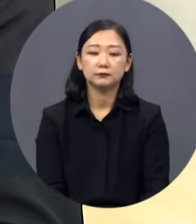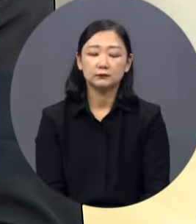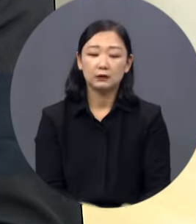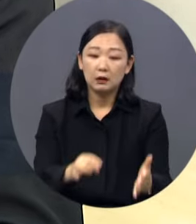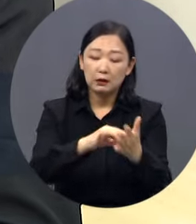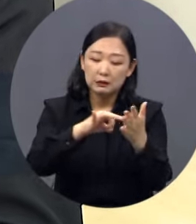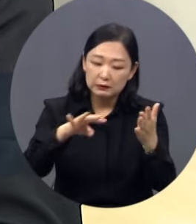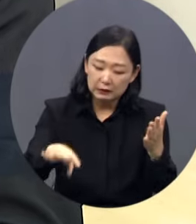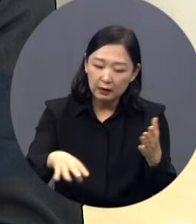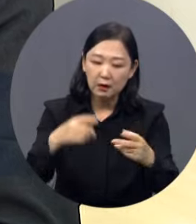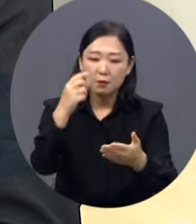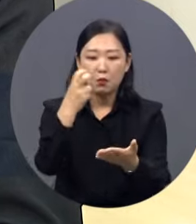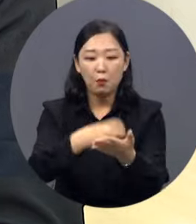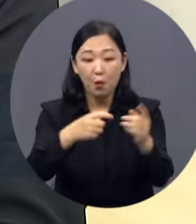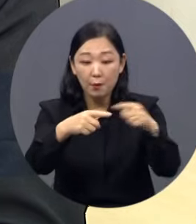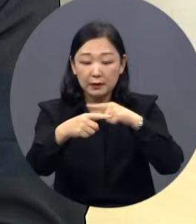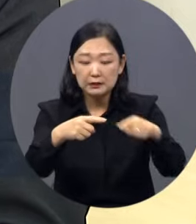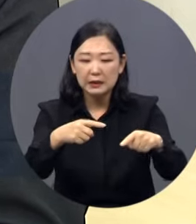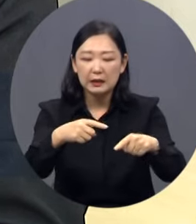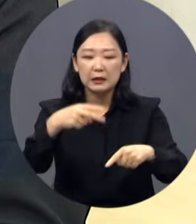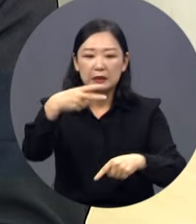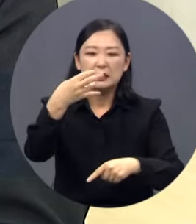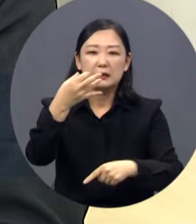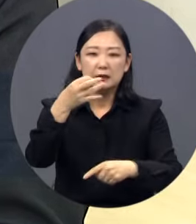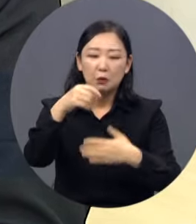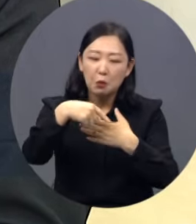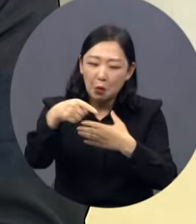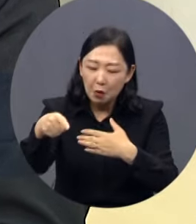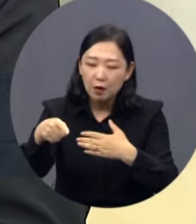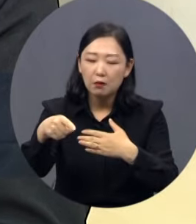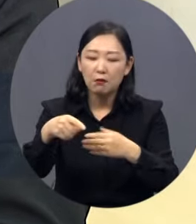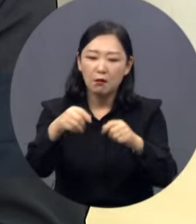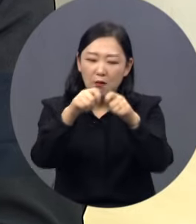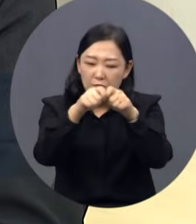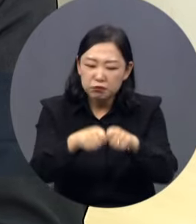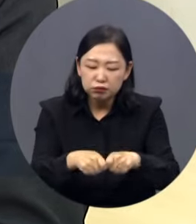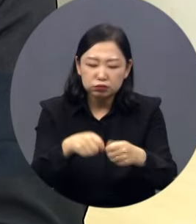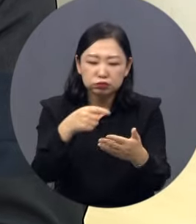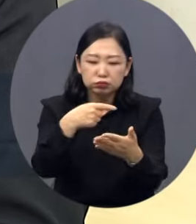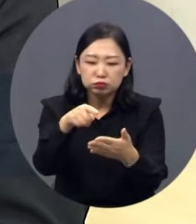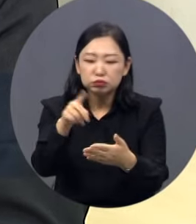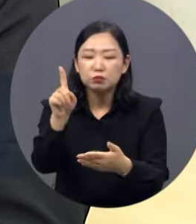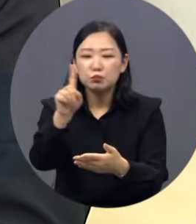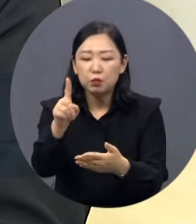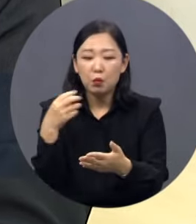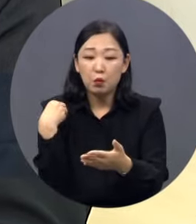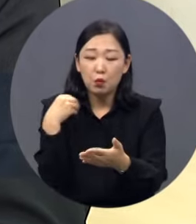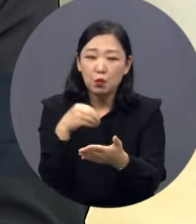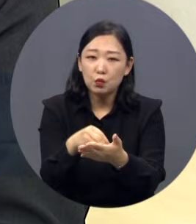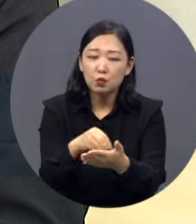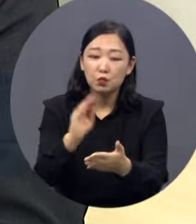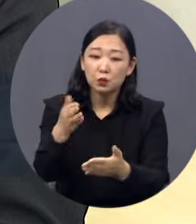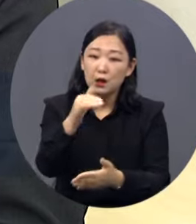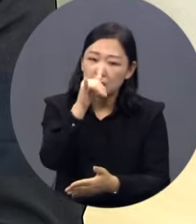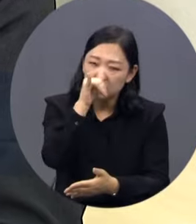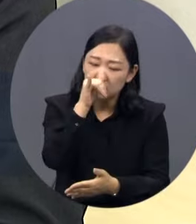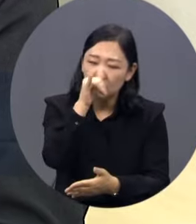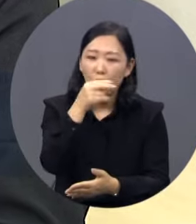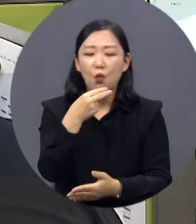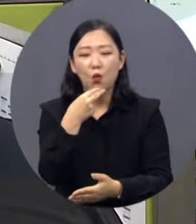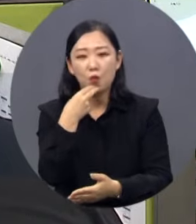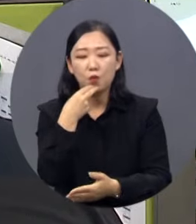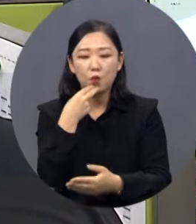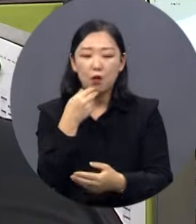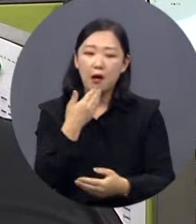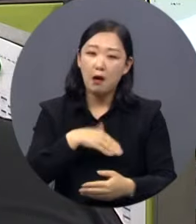공과금이 법인세 등이라고 돼 있어서 구체적인 세목별로 환수가 되고 있는지 안 되고 있는지를 전혀 알 방법이